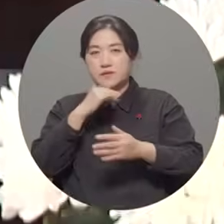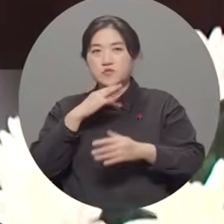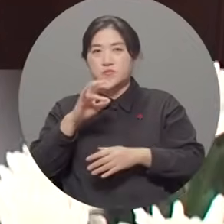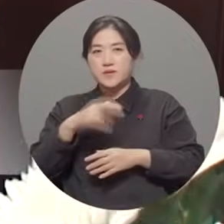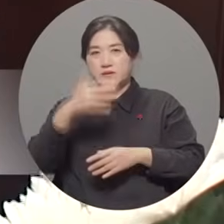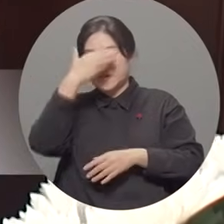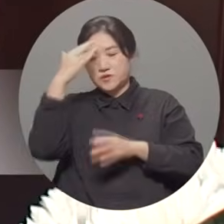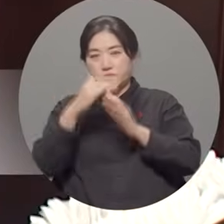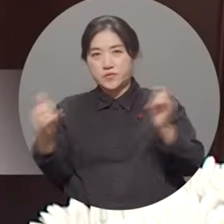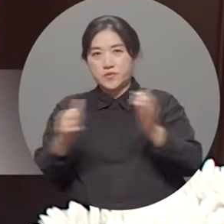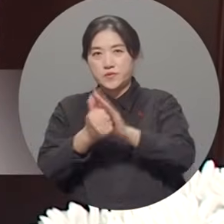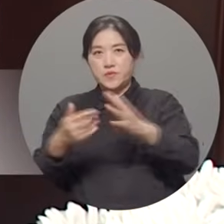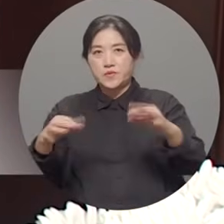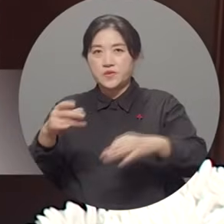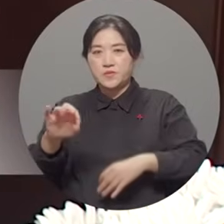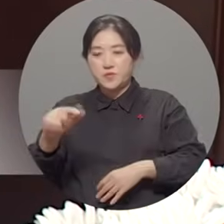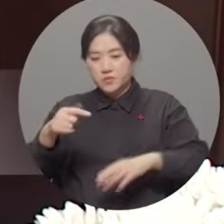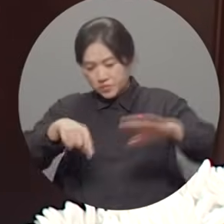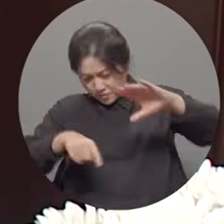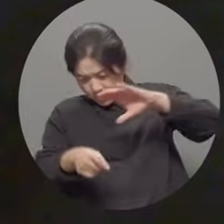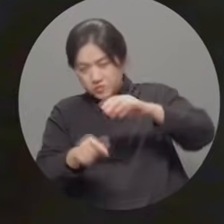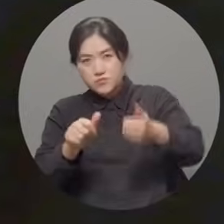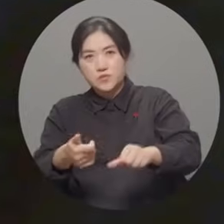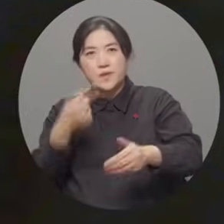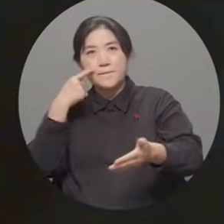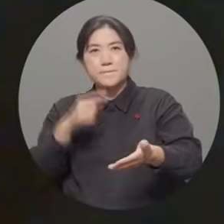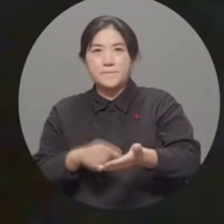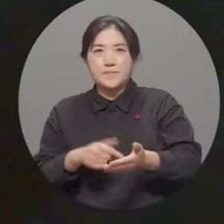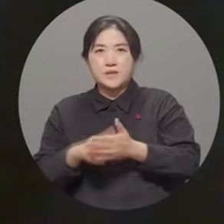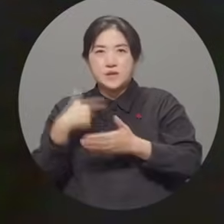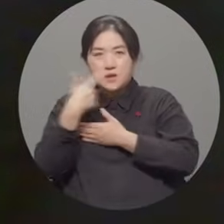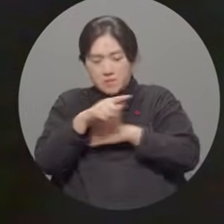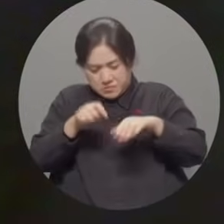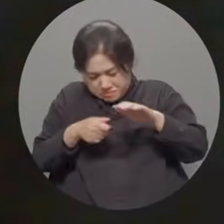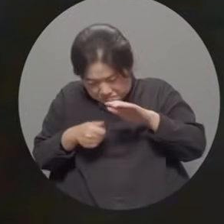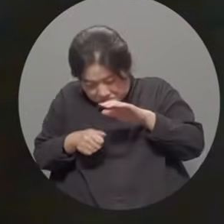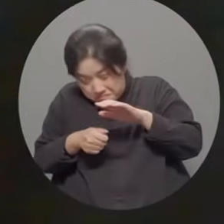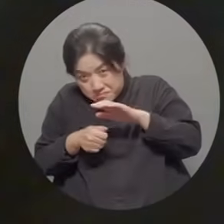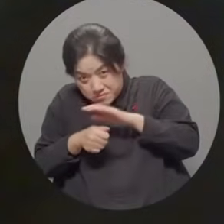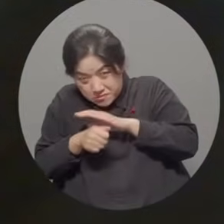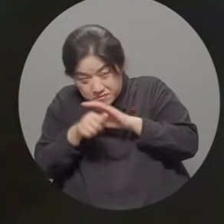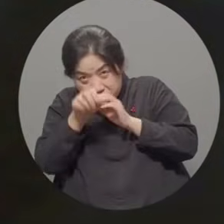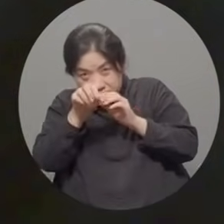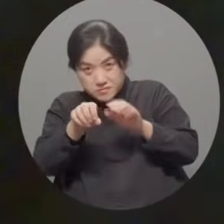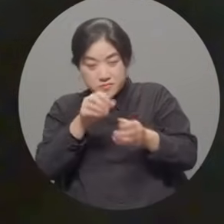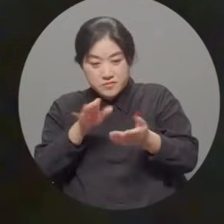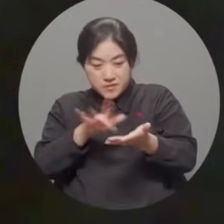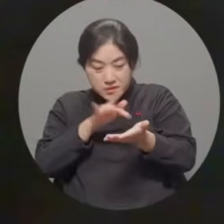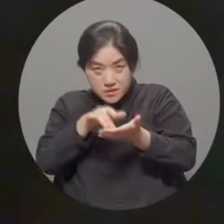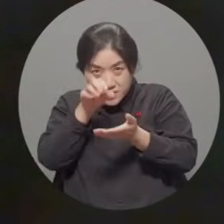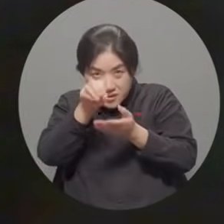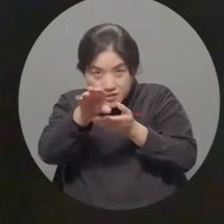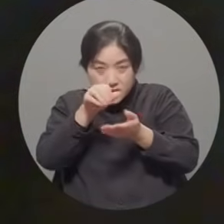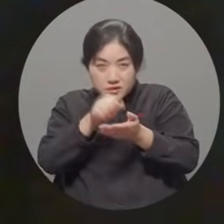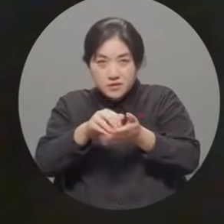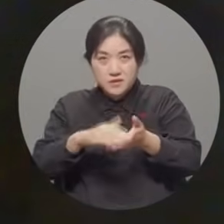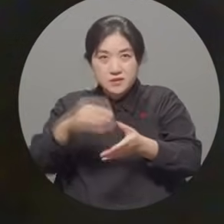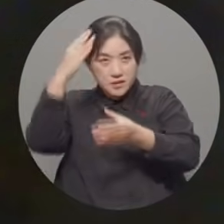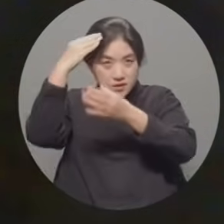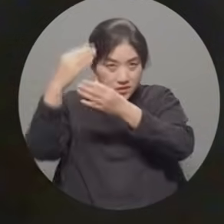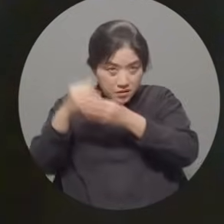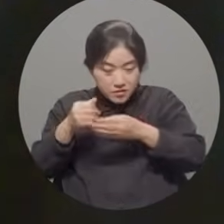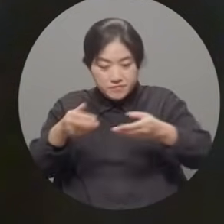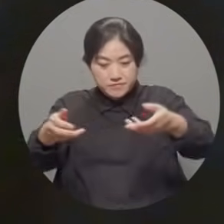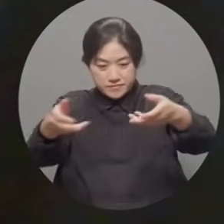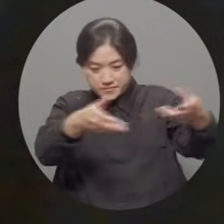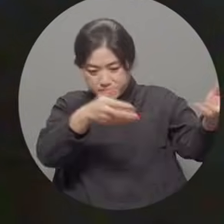이 구멍 안에서 숨진 채 발견됐습니다. 몸을 구겨넣고 휴대전화 불빛에 의지해 석탄을 나르는 컨베이어 벨트를